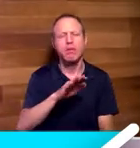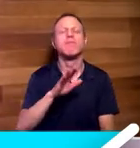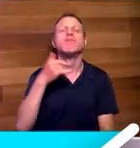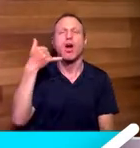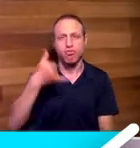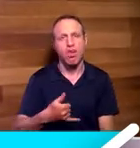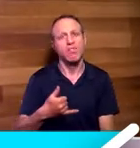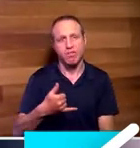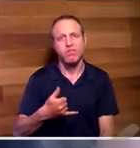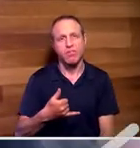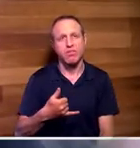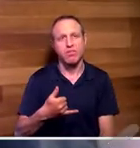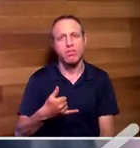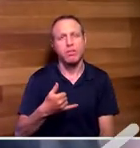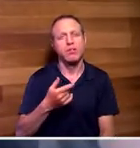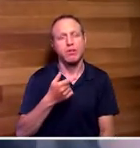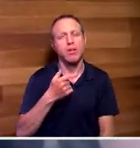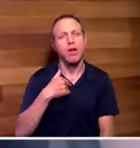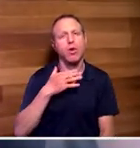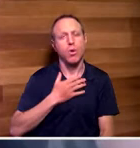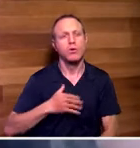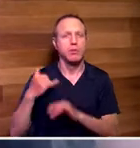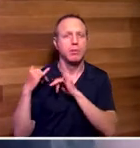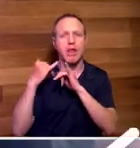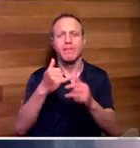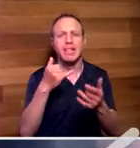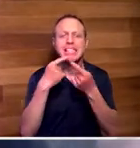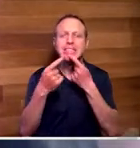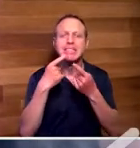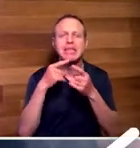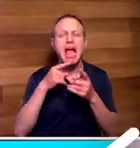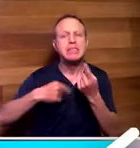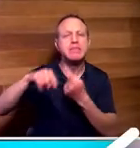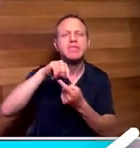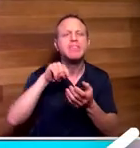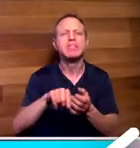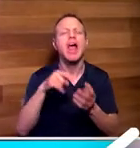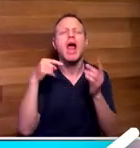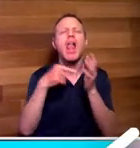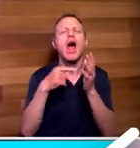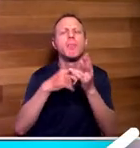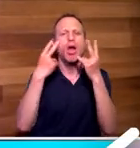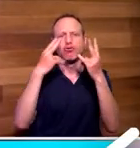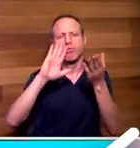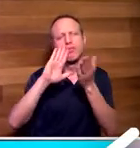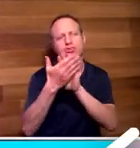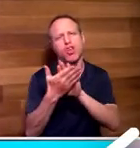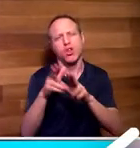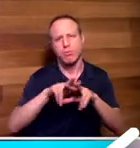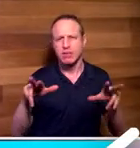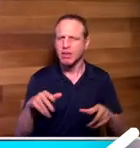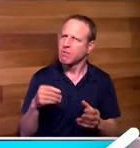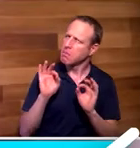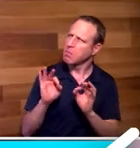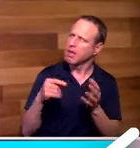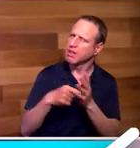ועכשיו אנחנו רוצים להביא לאיזשהו שיח סביב זה, של גם למה חשוב לשנות את המצב הזה. אז באמת למה